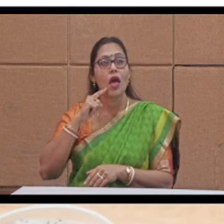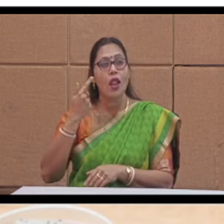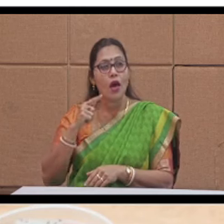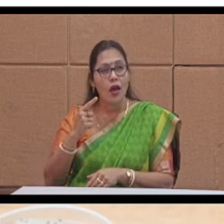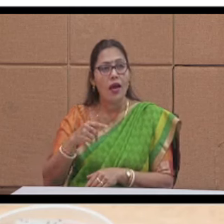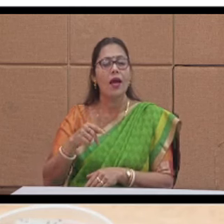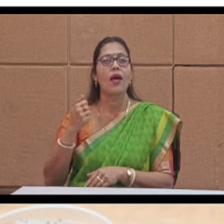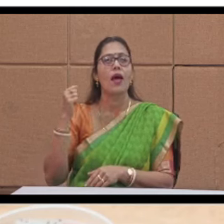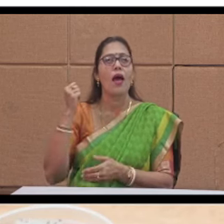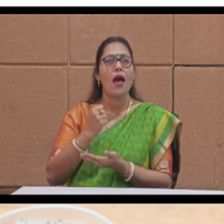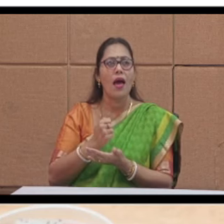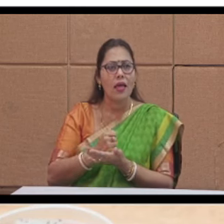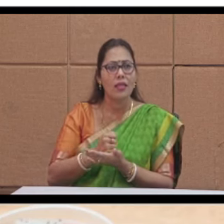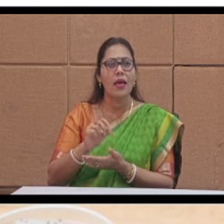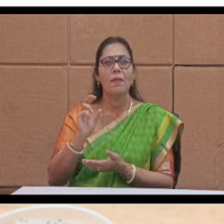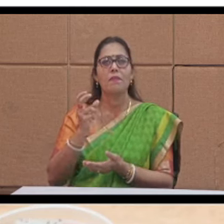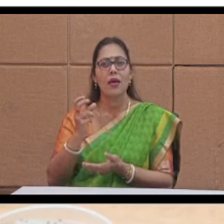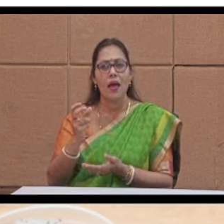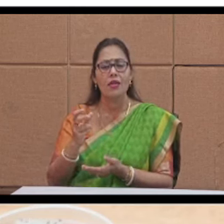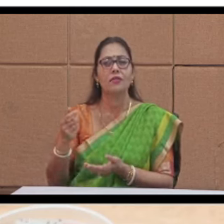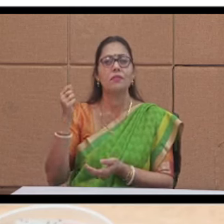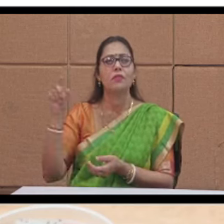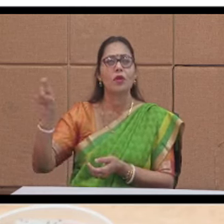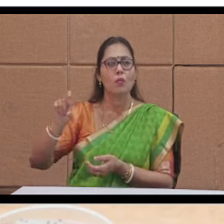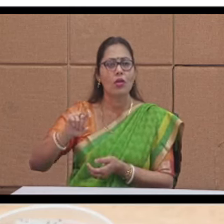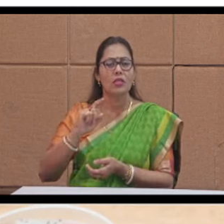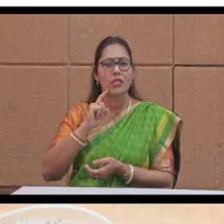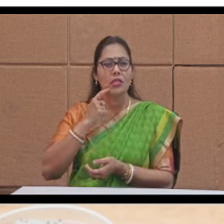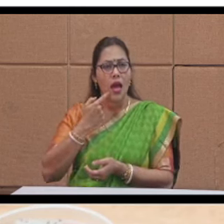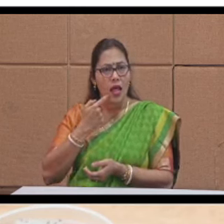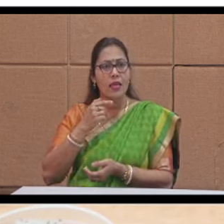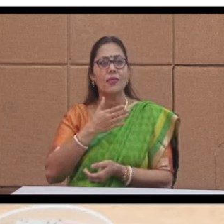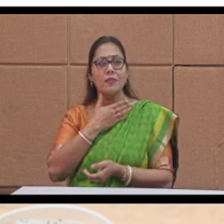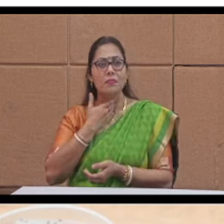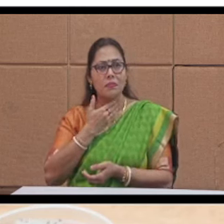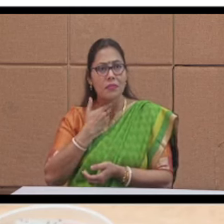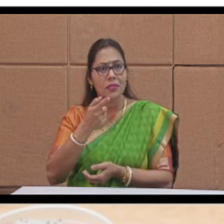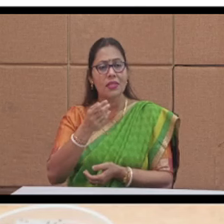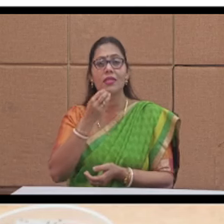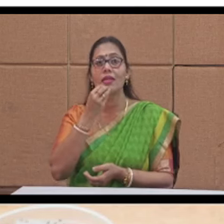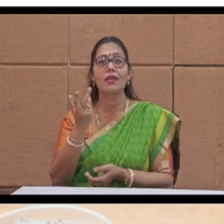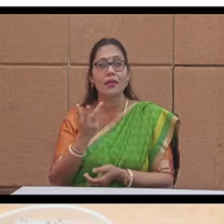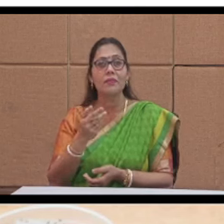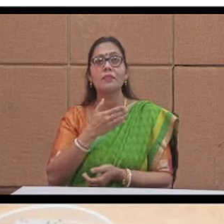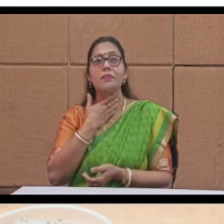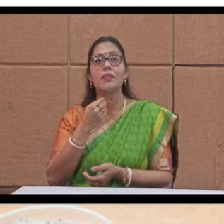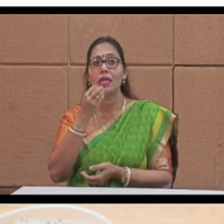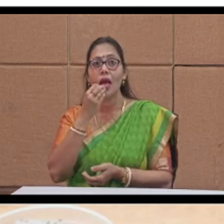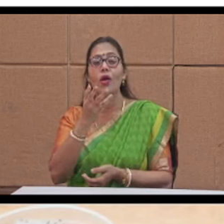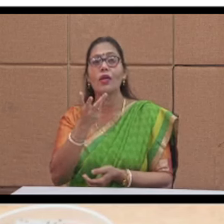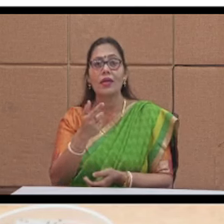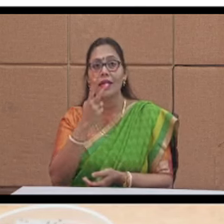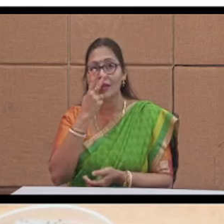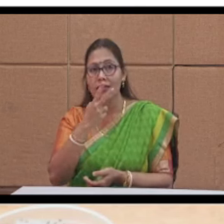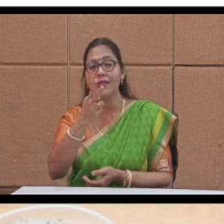লঙ্কা আদা পেঁয়াজ রয়েছে খেয়ে ঝাল লাগলো এবার একটু মিষ্টি খেতে হবে কি খাবে